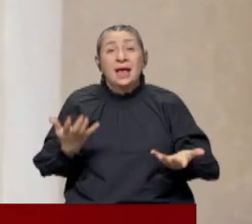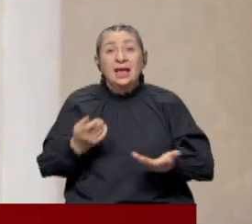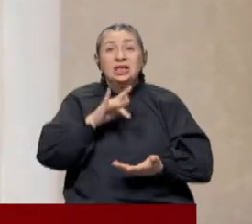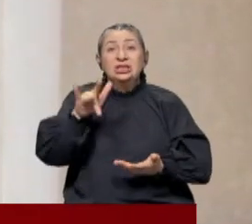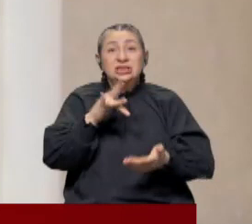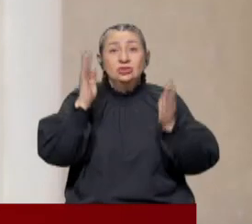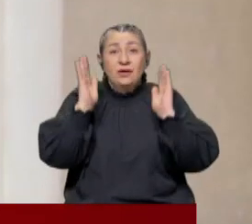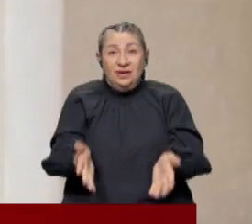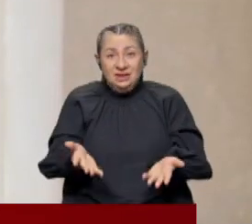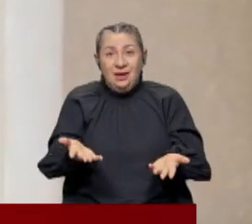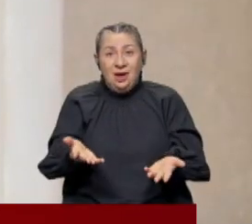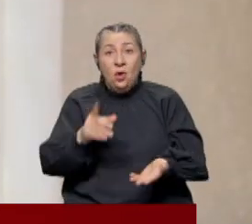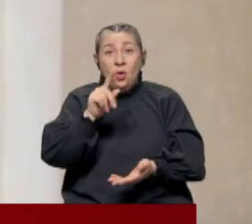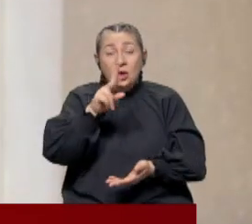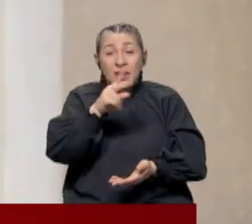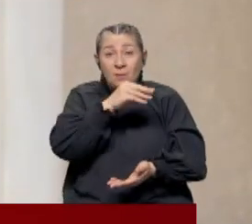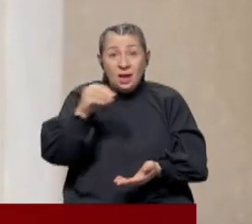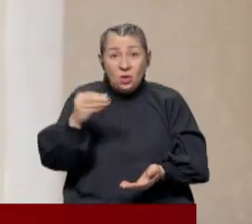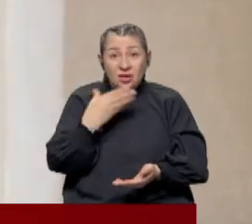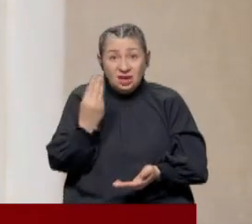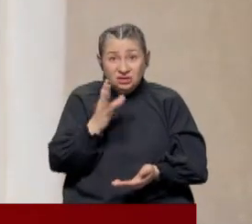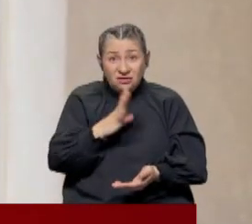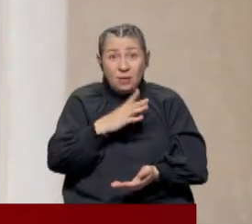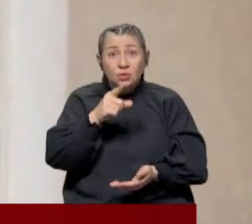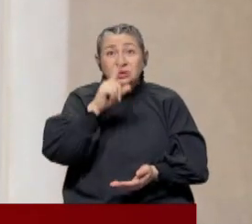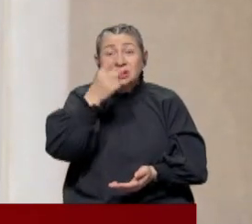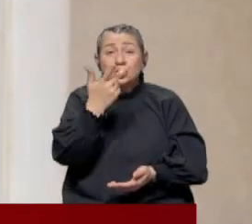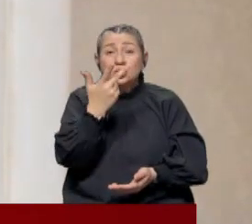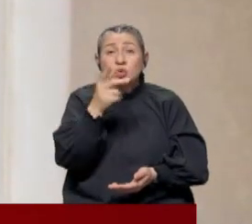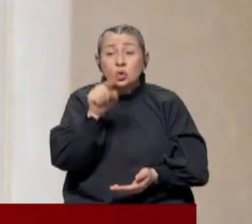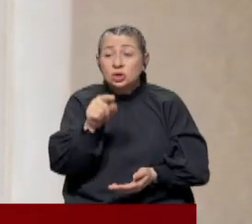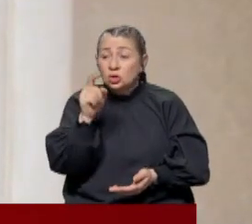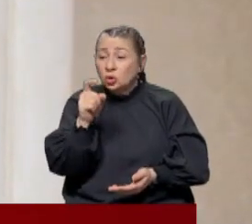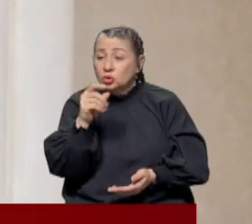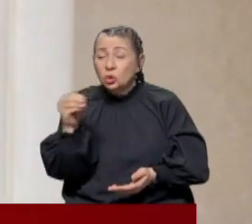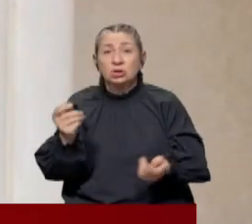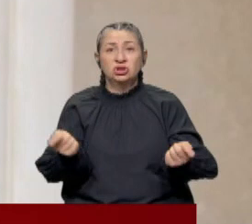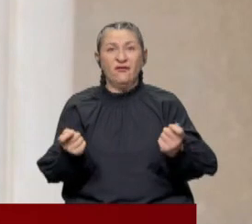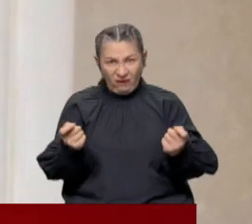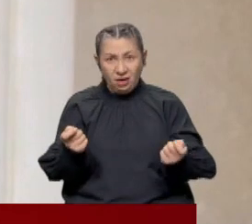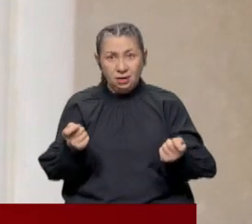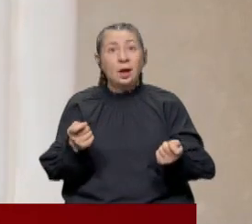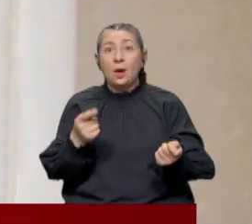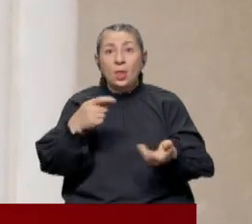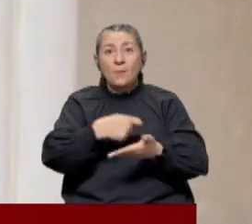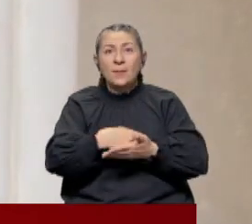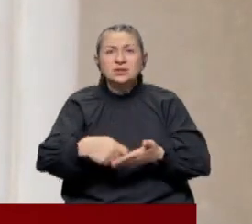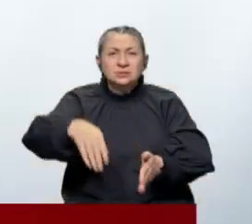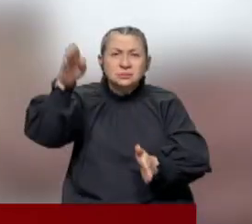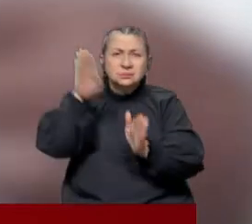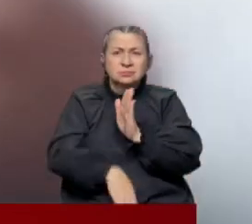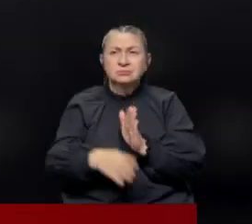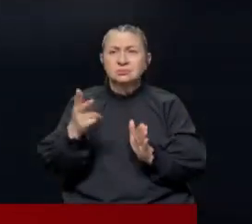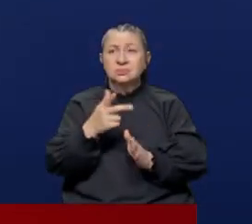işsizimiz çok fazla. 12 milyon genç var. Bunun sadece 3.9 milyonu çalışıyor. Onların da maaşları çok düşük.